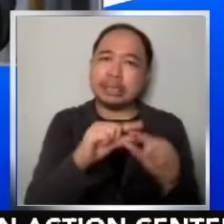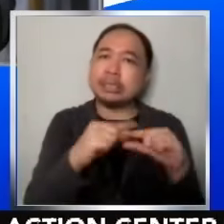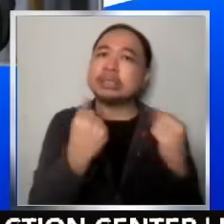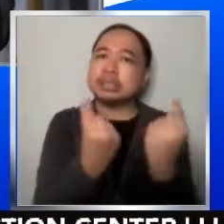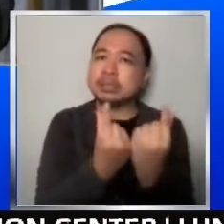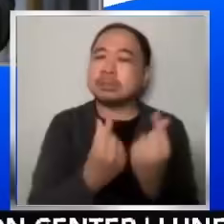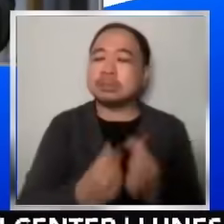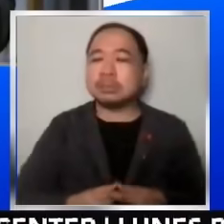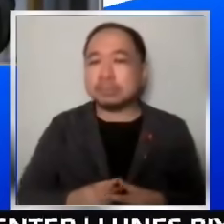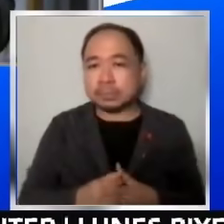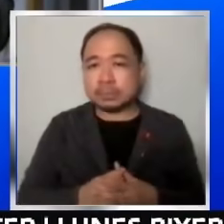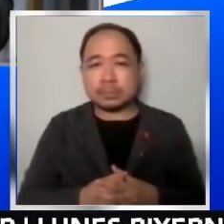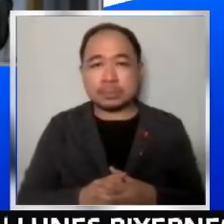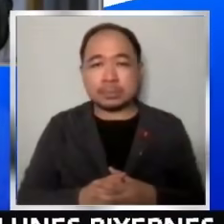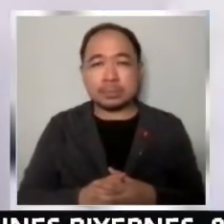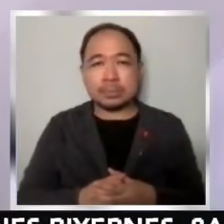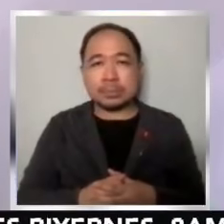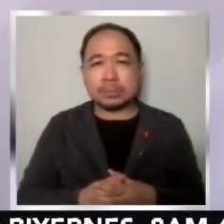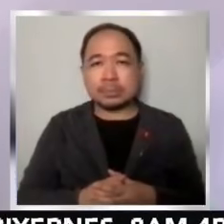salamat, Mav Gonzalez.